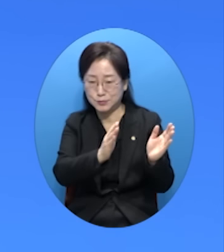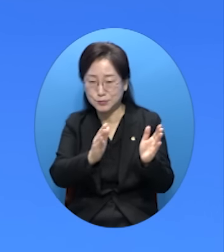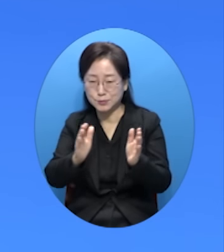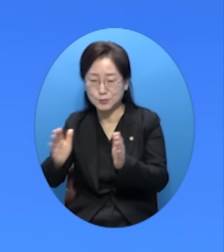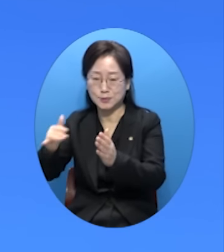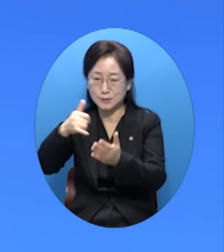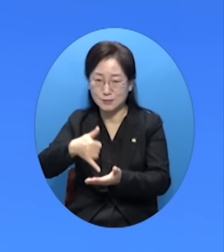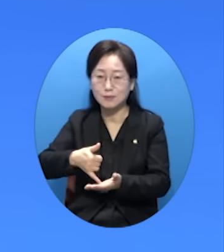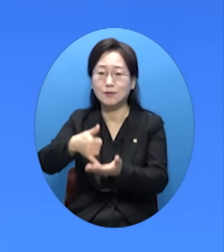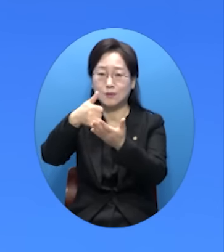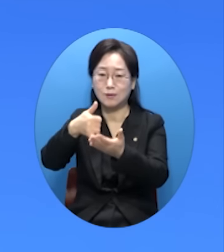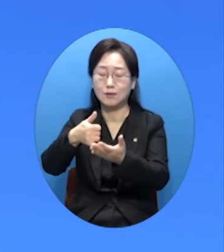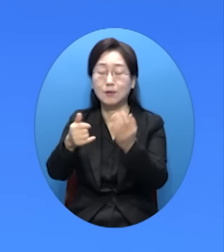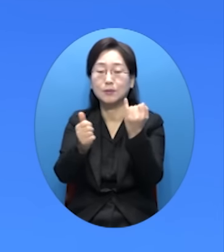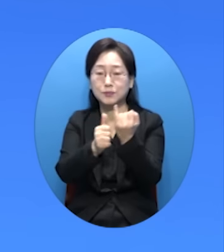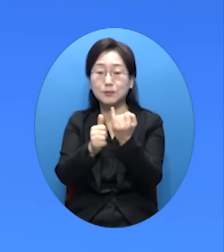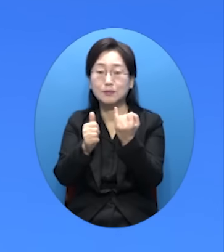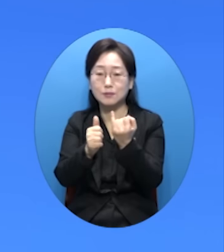인격자로서 부부가